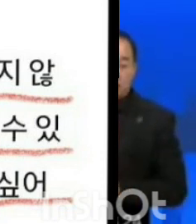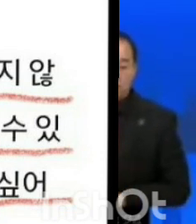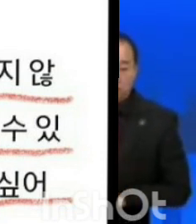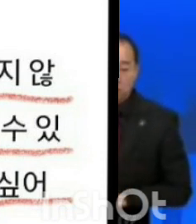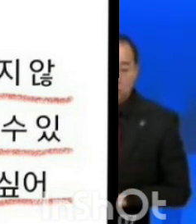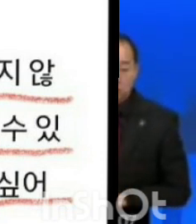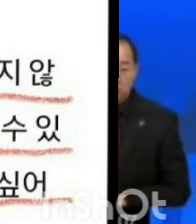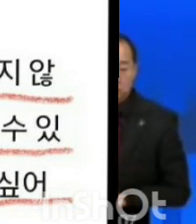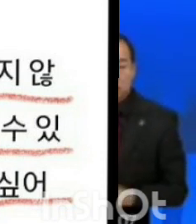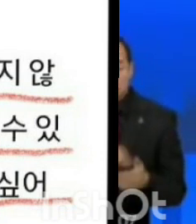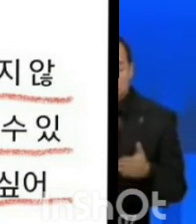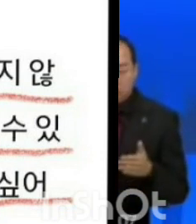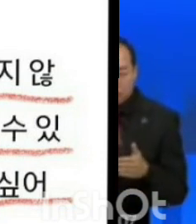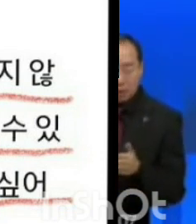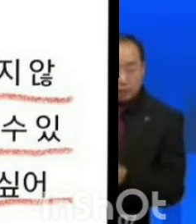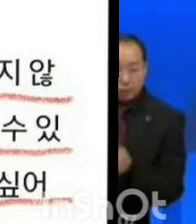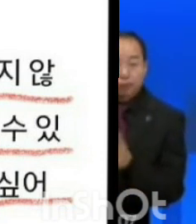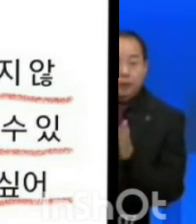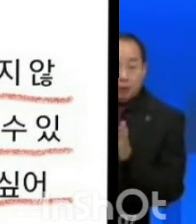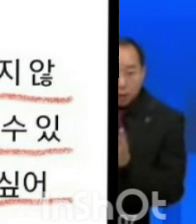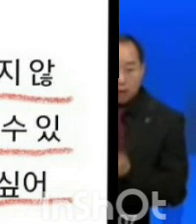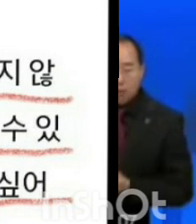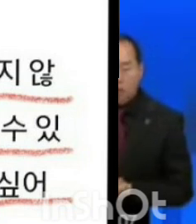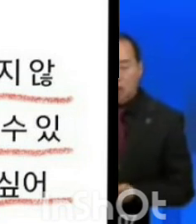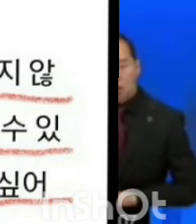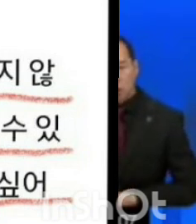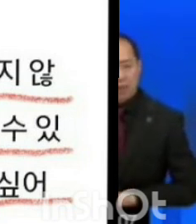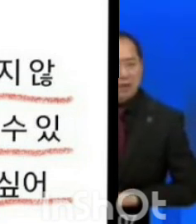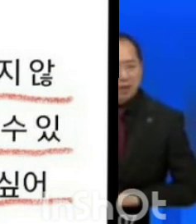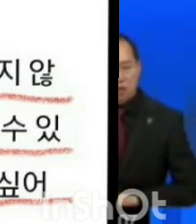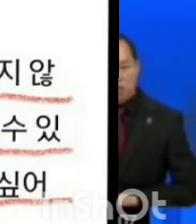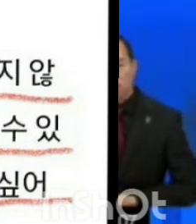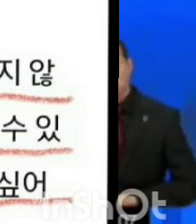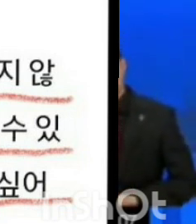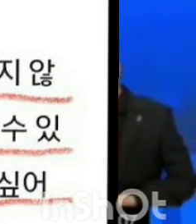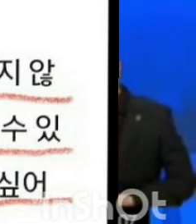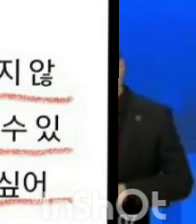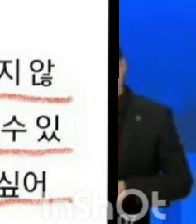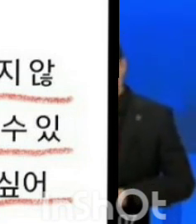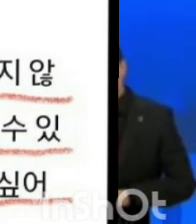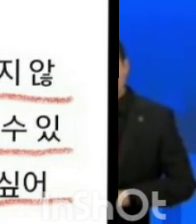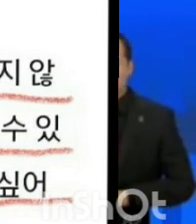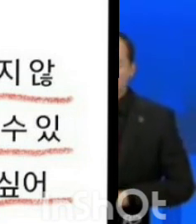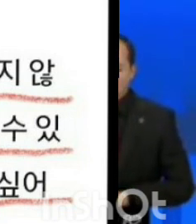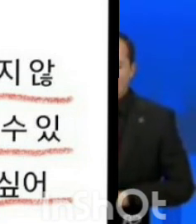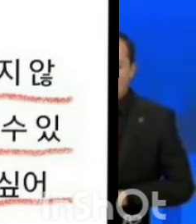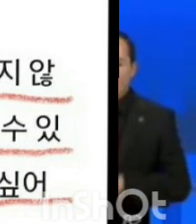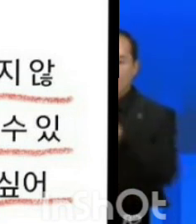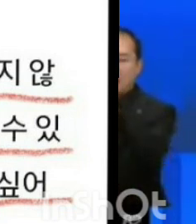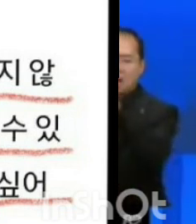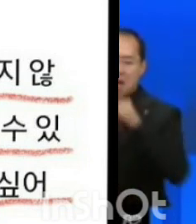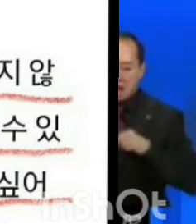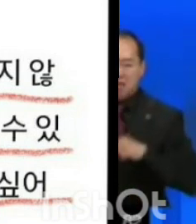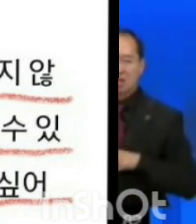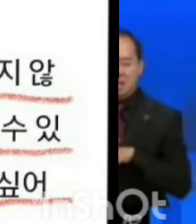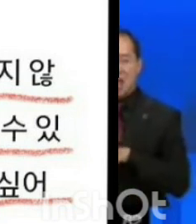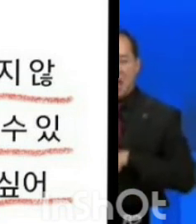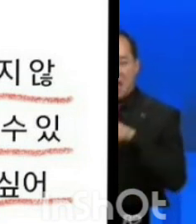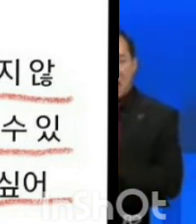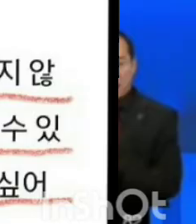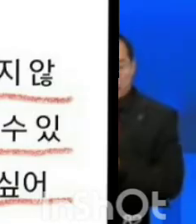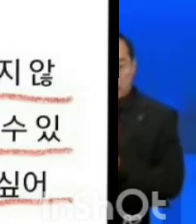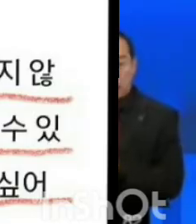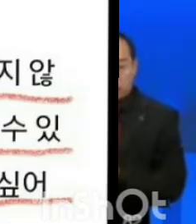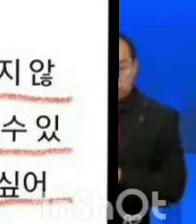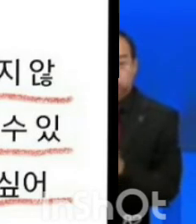당내 예비경선 언팩쇼에서는 노무현 대통령의 꿈과 성취를 계승하겠다 이렇게 말씀을 하셨습니다.